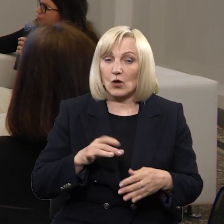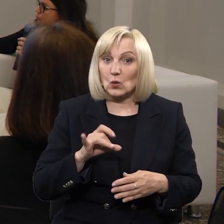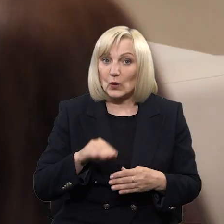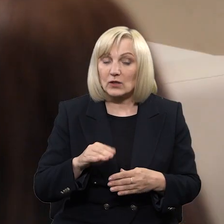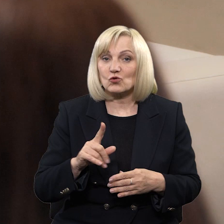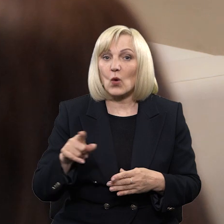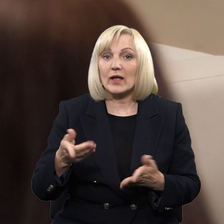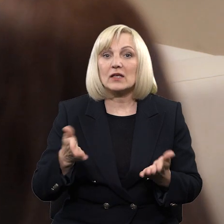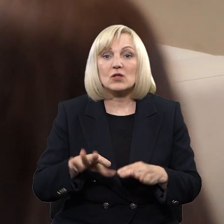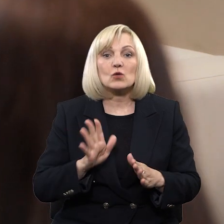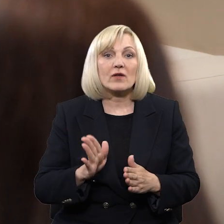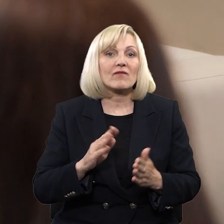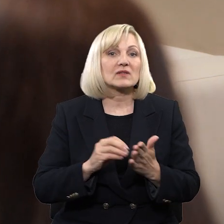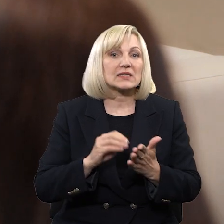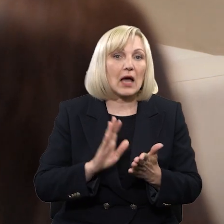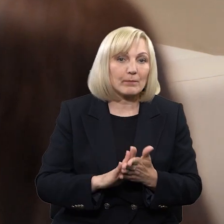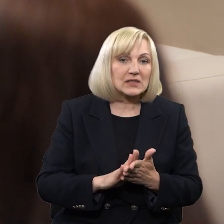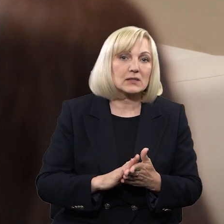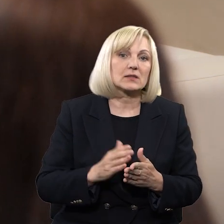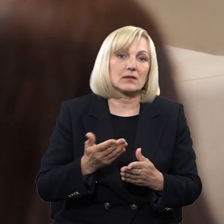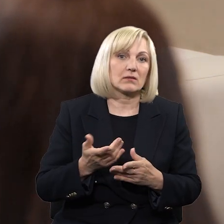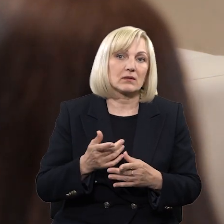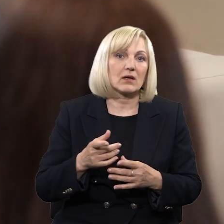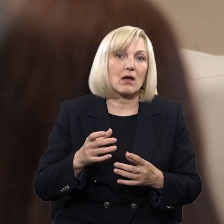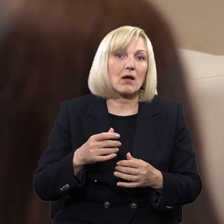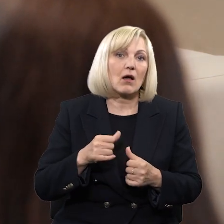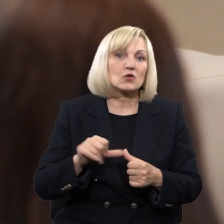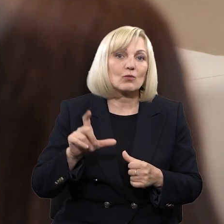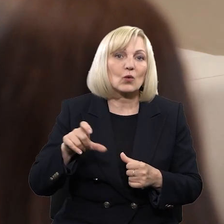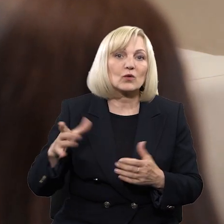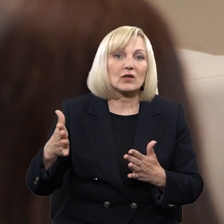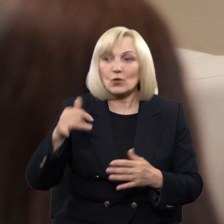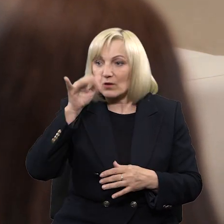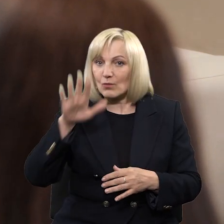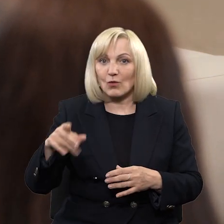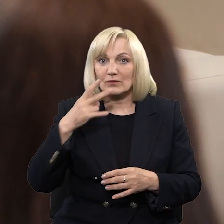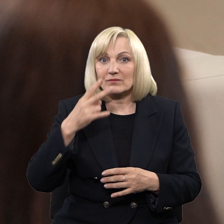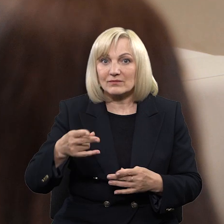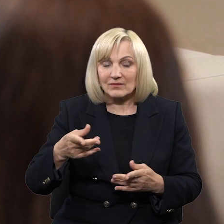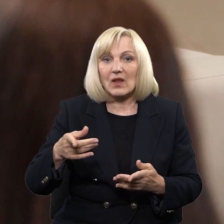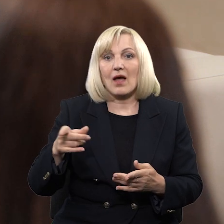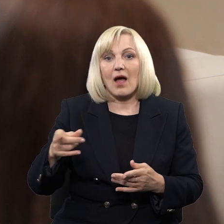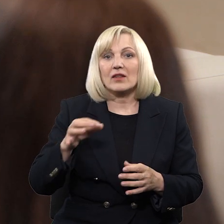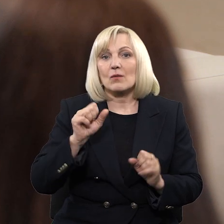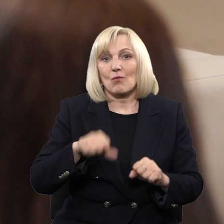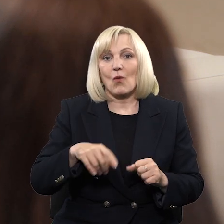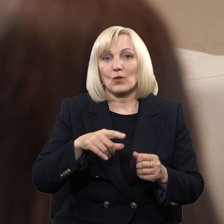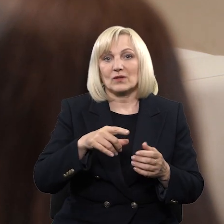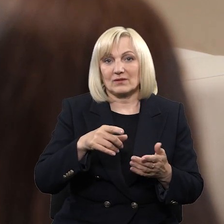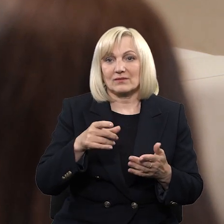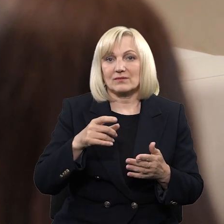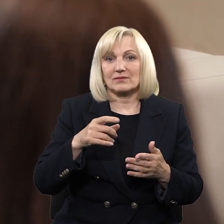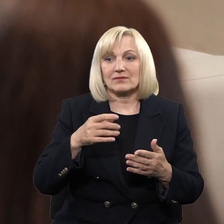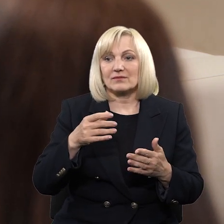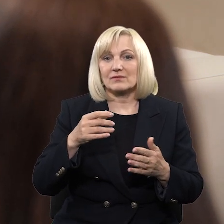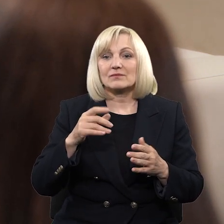радует Ну и конечно что они остаются в записи очень помогает людям которые конкретно в это время не могут смотреть онлайн Они смотрят в любое время